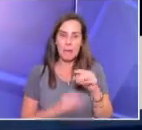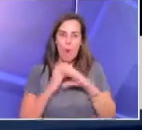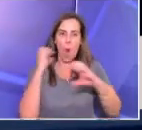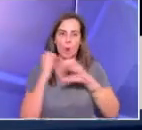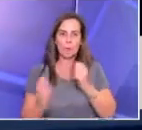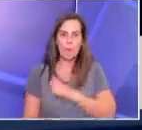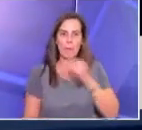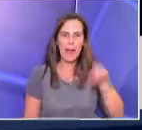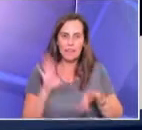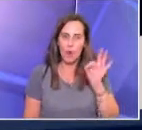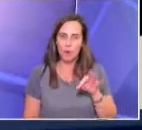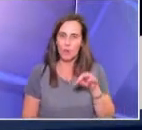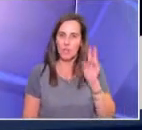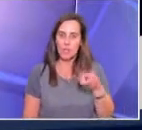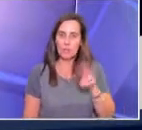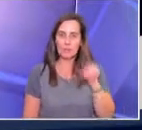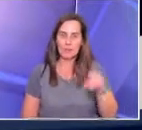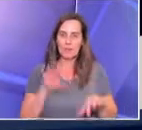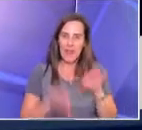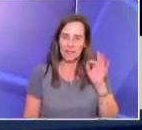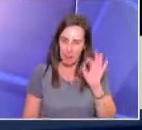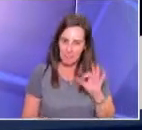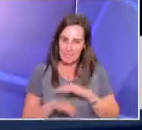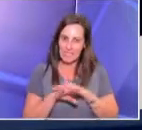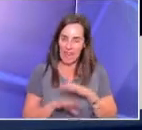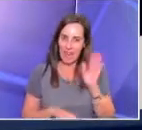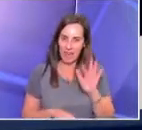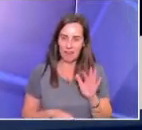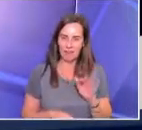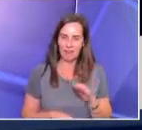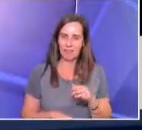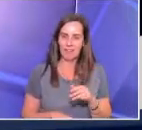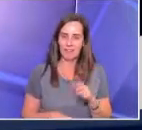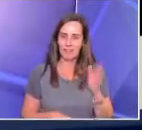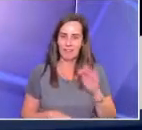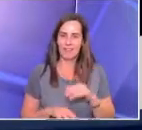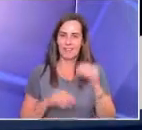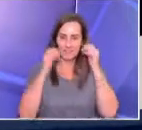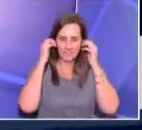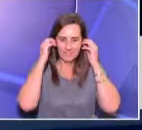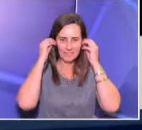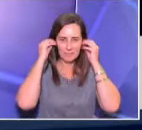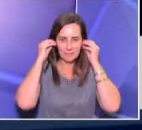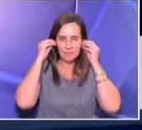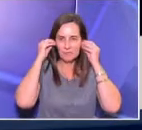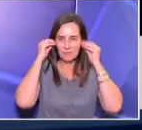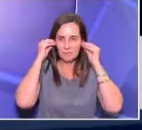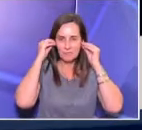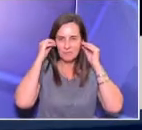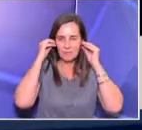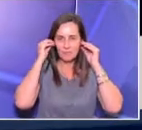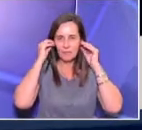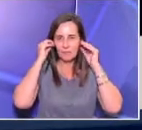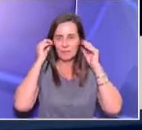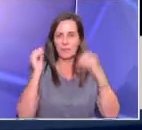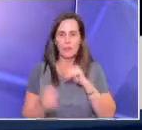מבני ברק. יש שם מתים שבאים להצביע. הייתה, סליחה, אבל היה... תפסיק לדפוק על השולחן. לא עניין של... לא עניין של הסתה,